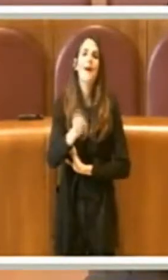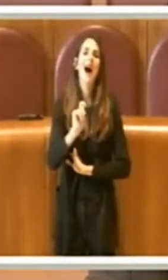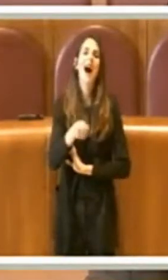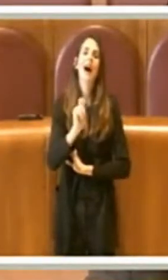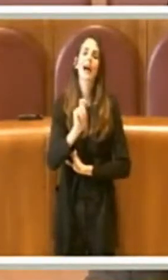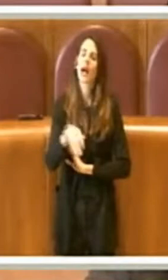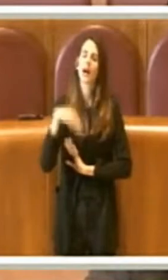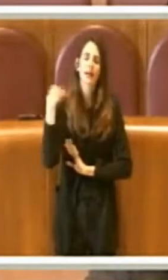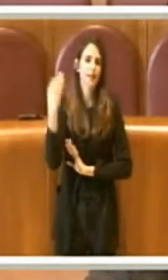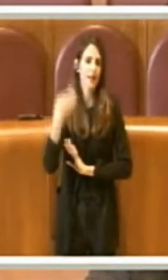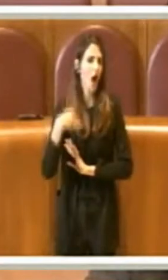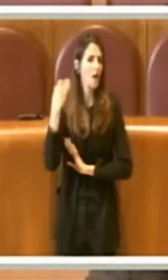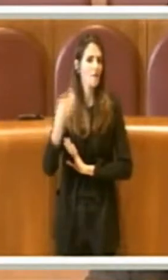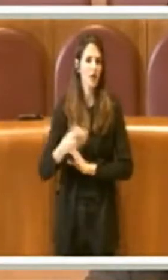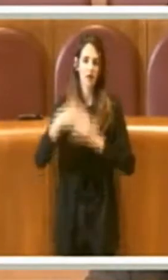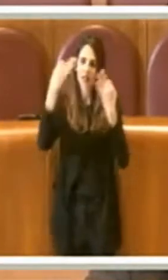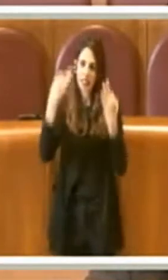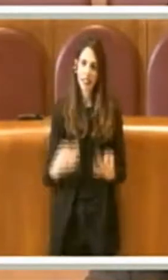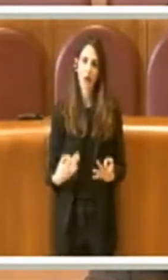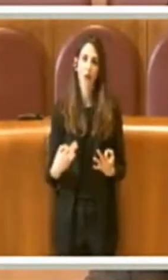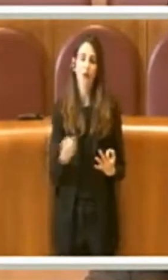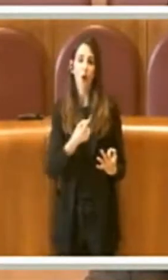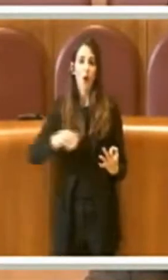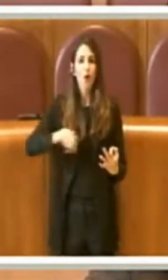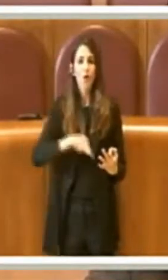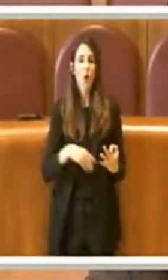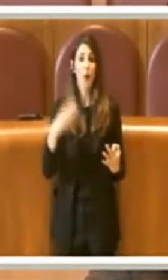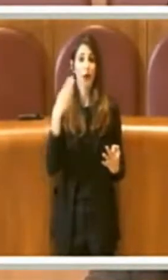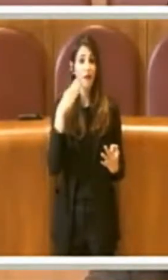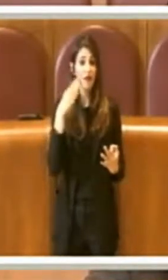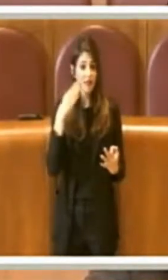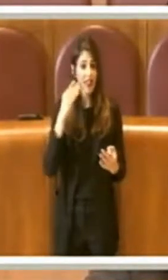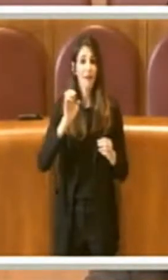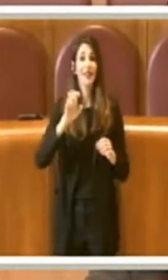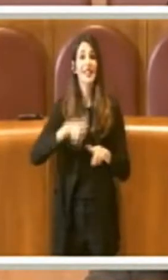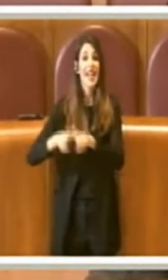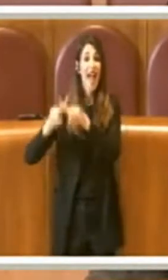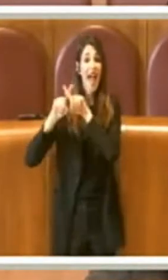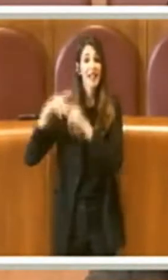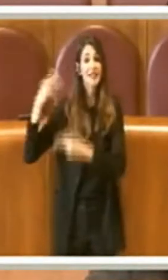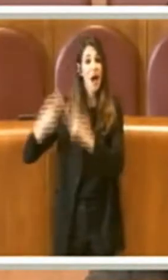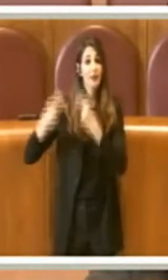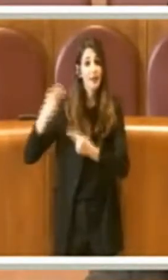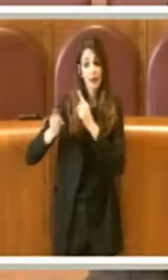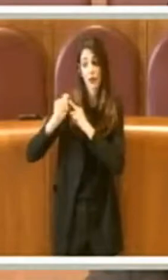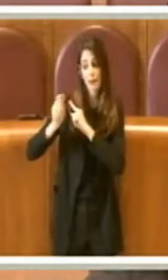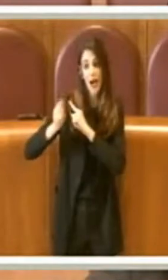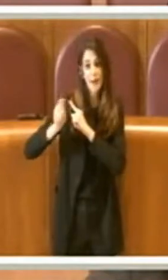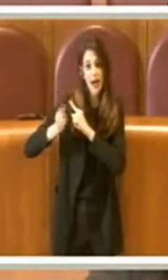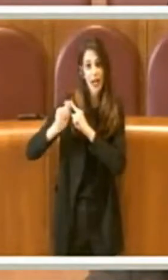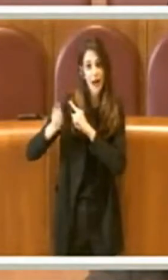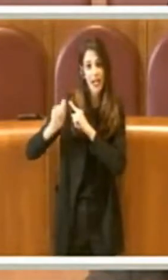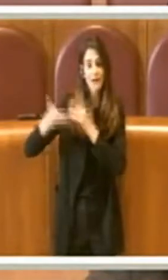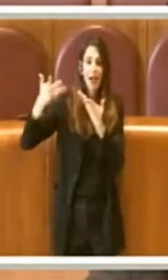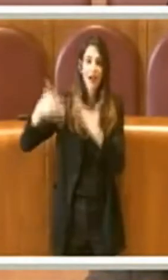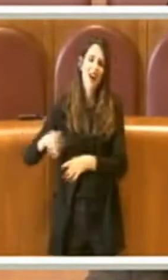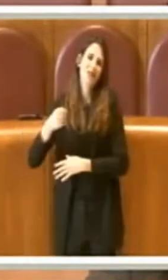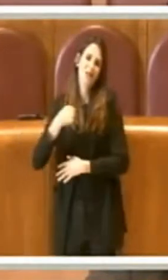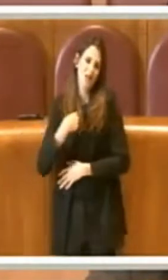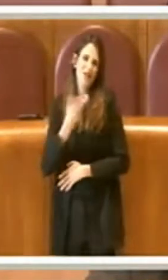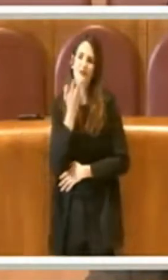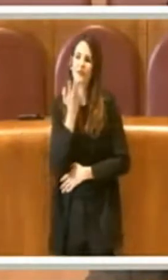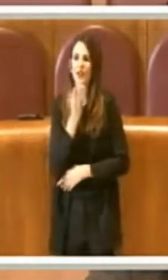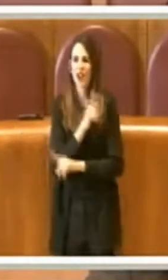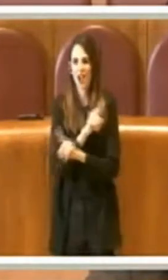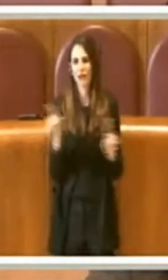rilevati, per cui, visto che stiamo pagando i debiti delle precedenti amministrazioni, io su questo cercherei quantomeno di